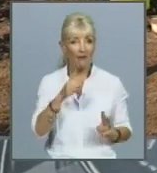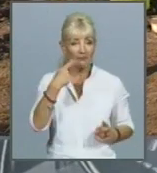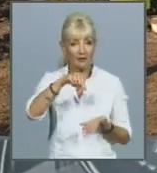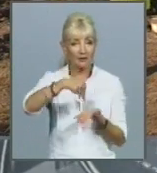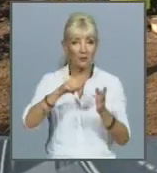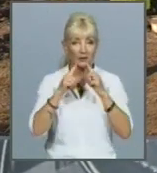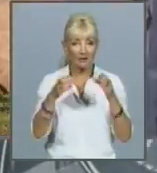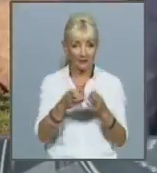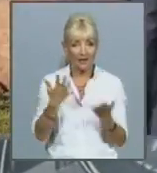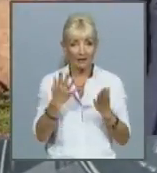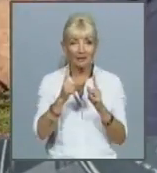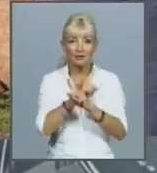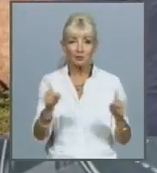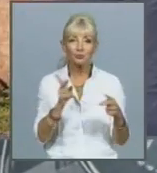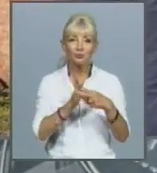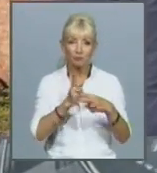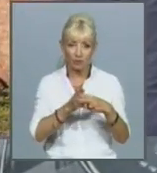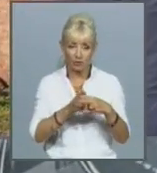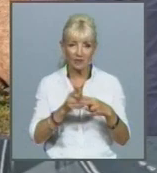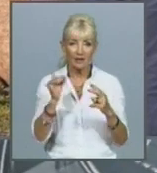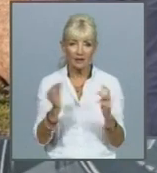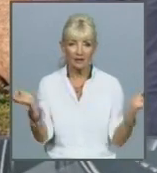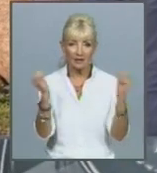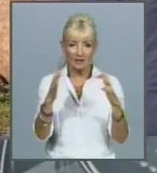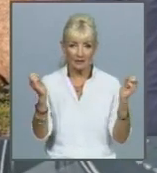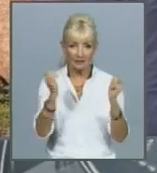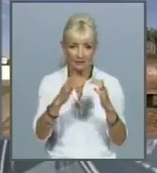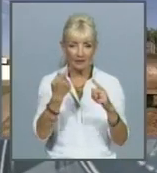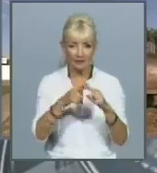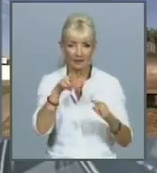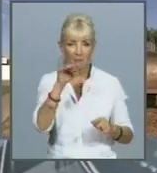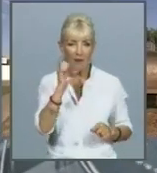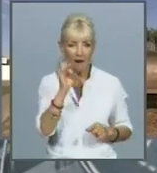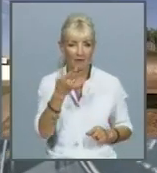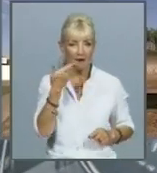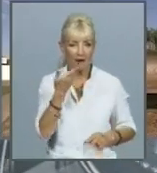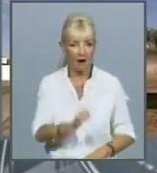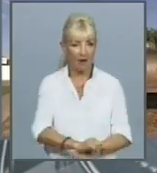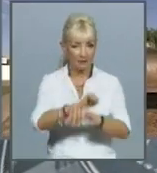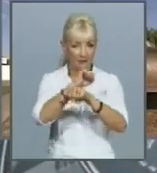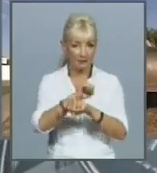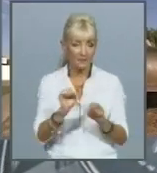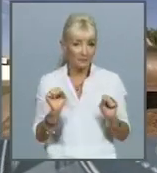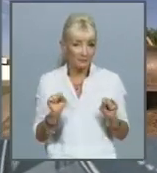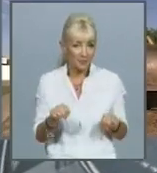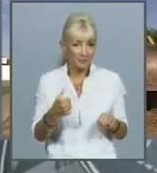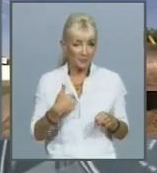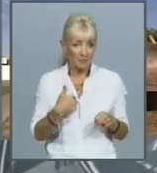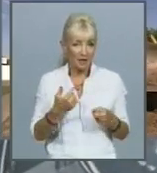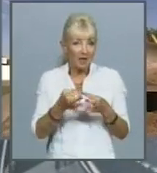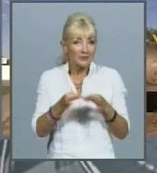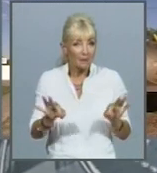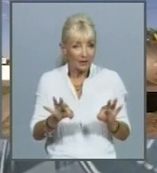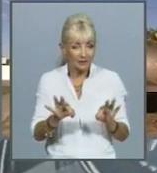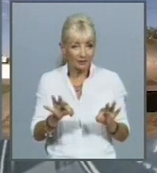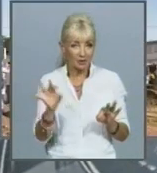міськраді, якщо їм не будуть заважати та скликати заплановані піар-акції. Мы живем все-таки не только в демократичном, но и, я надеюсь,